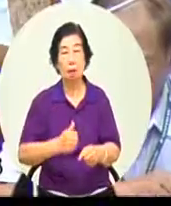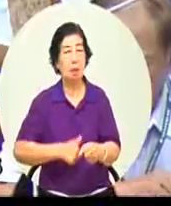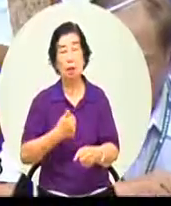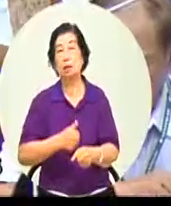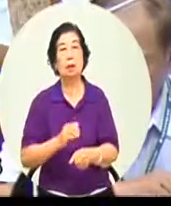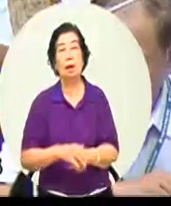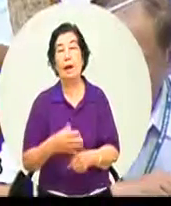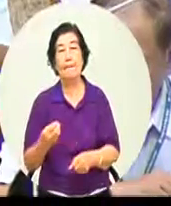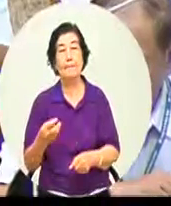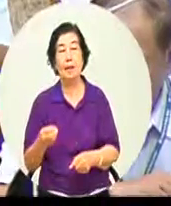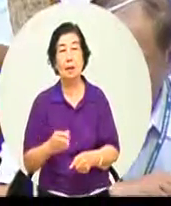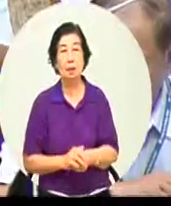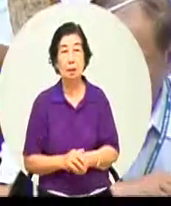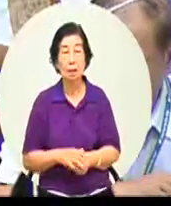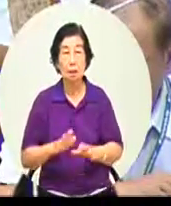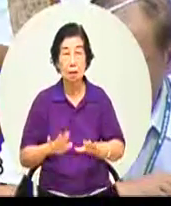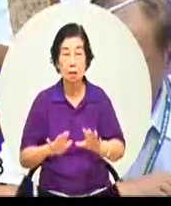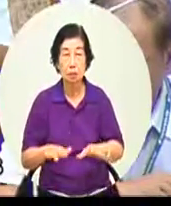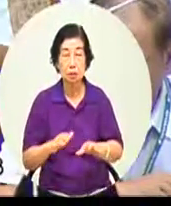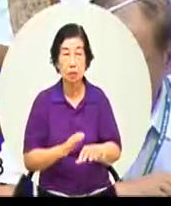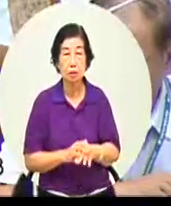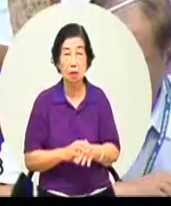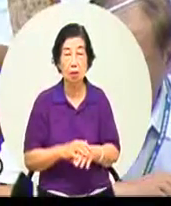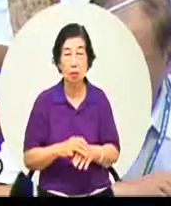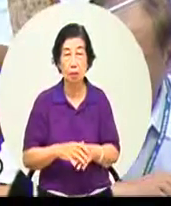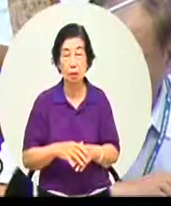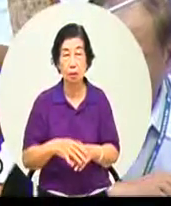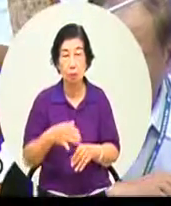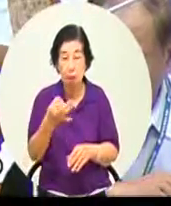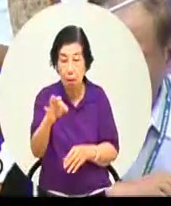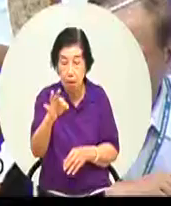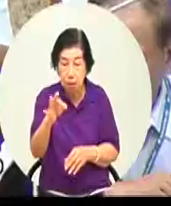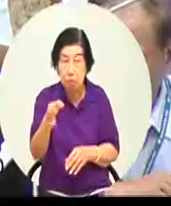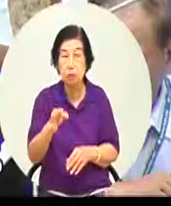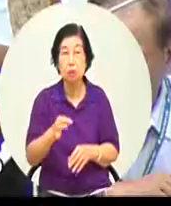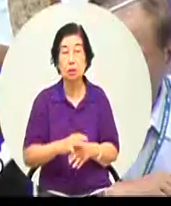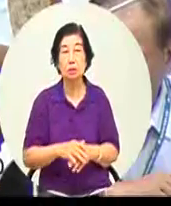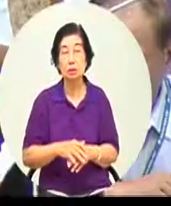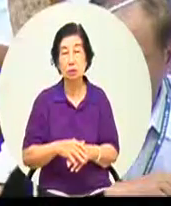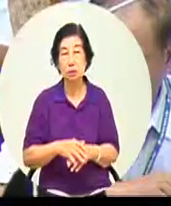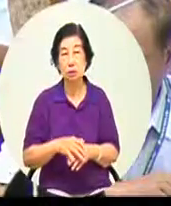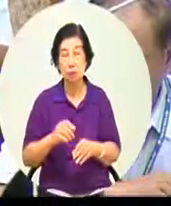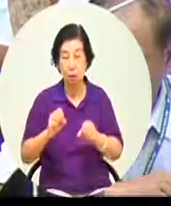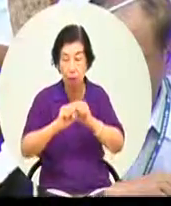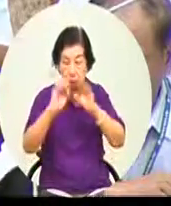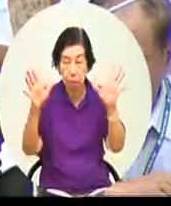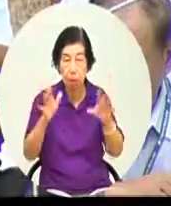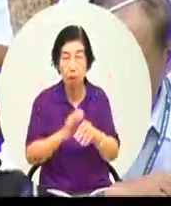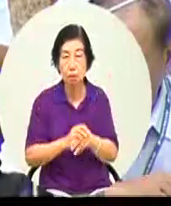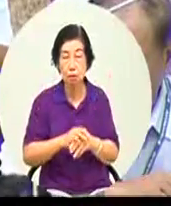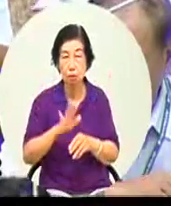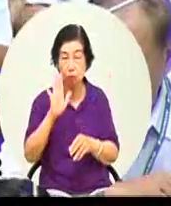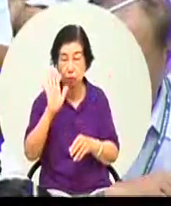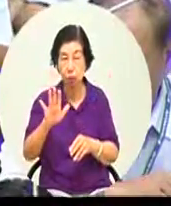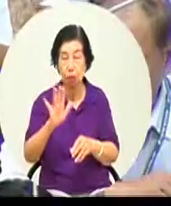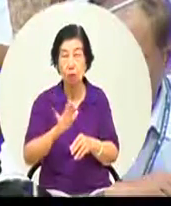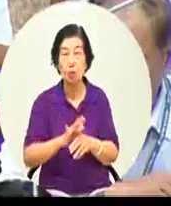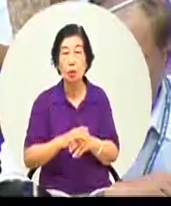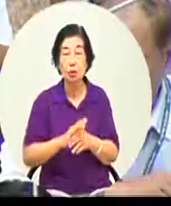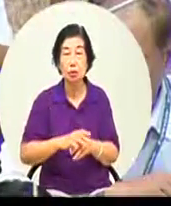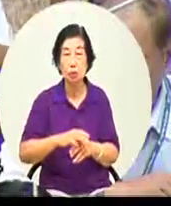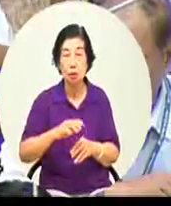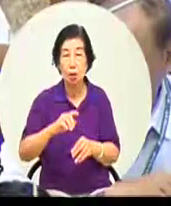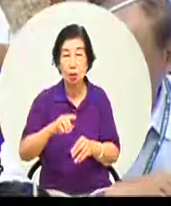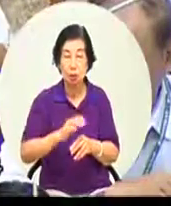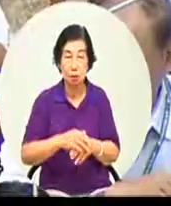实公告限值就已经38亿了，那我们其实从有些是从学校用地，有些是从文教区，